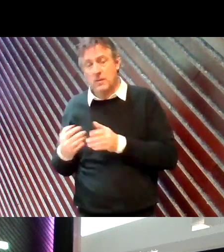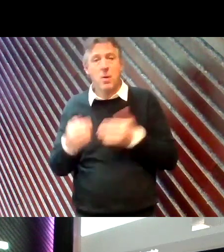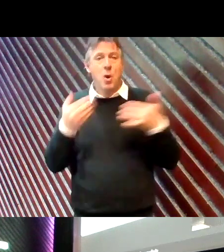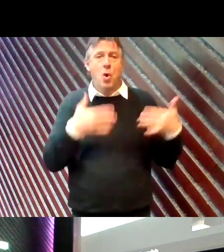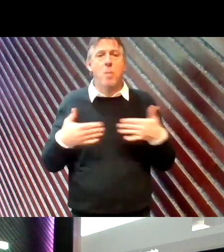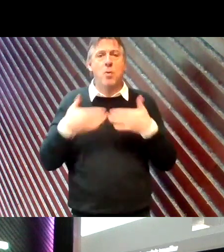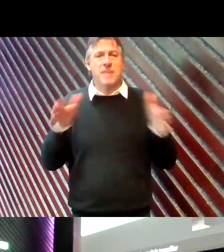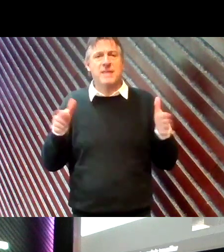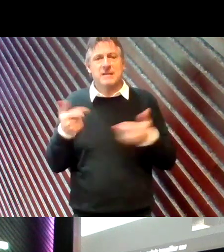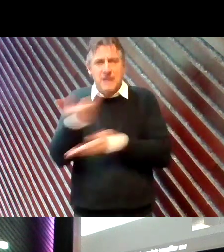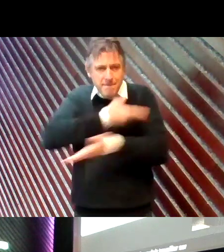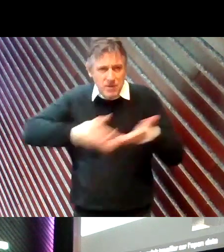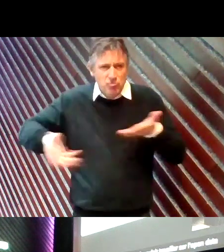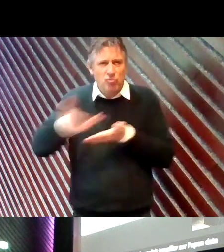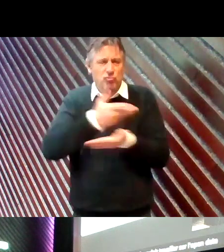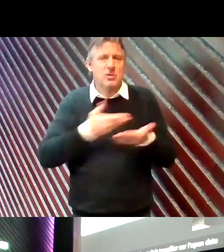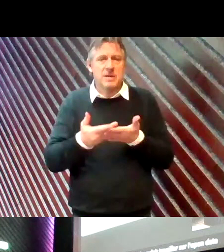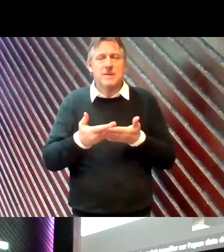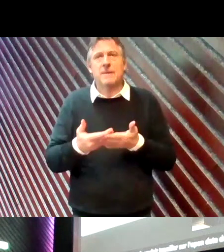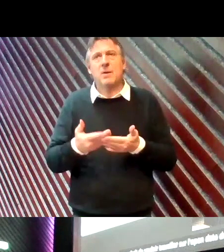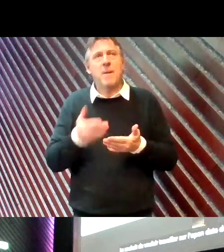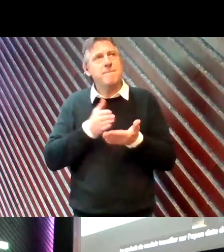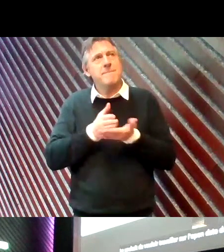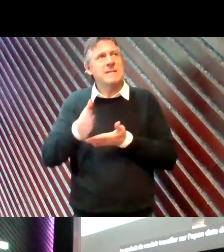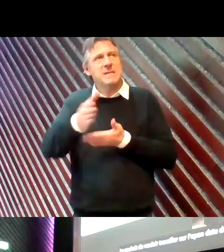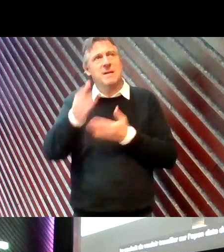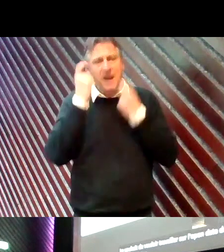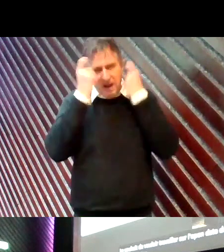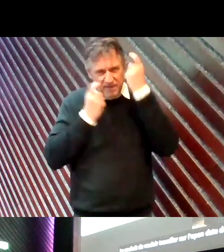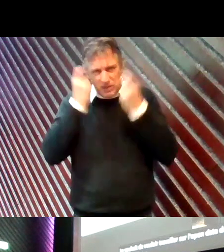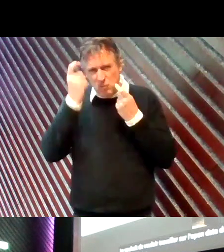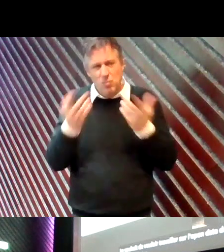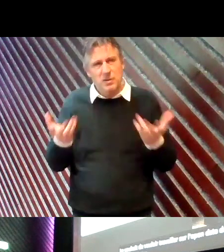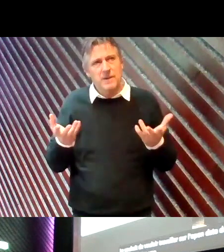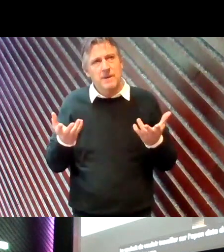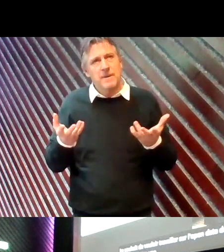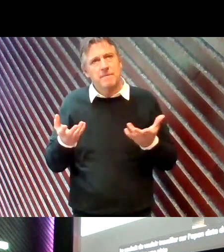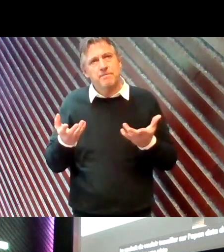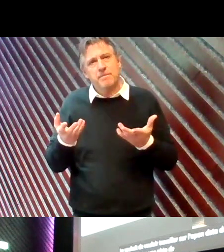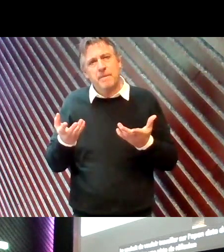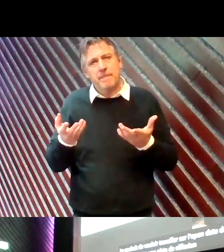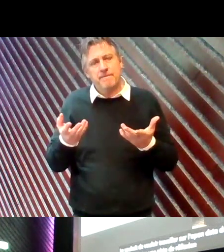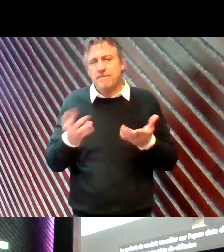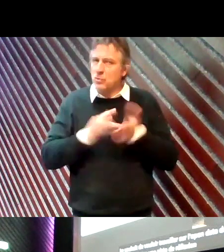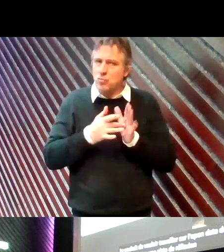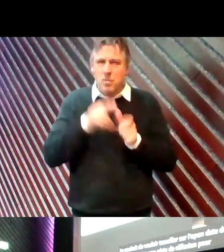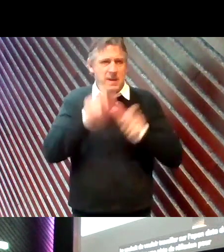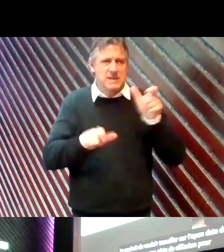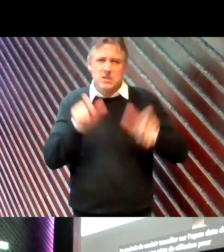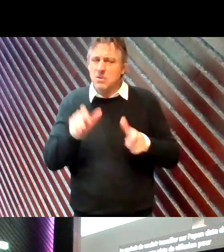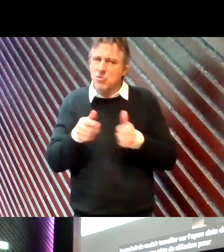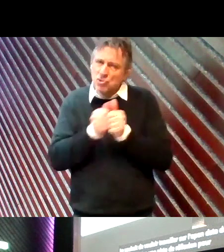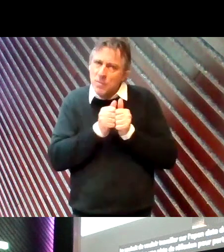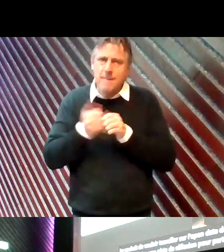data devrait nous permettre en tout cas une piste de réflexion importante de pouvoir partager davantage avec les acteurs de cette